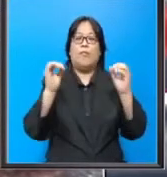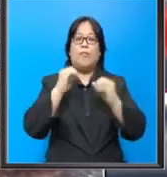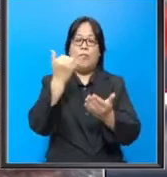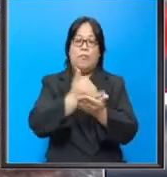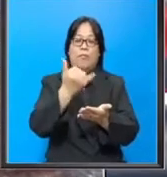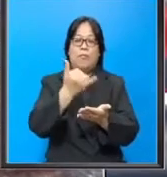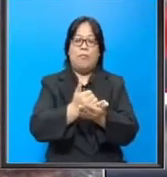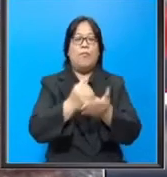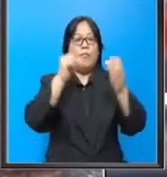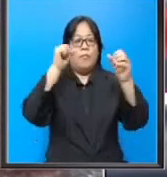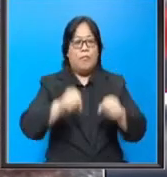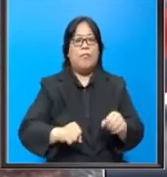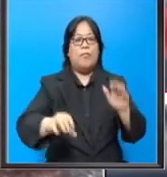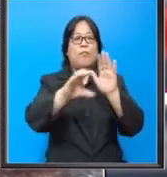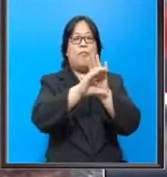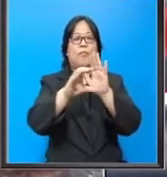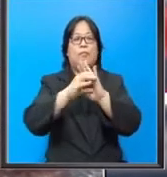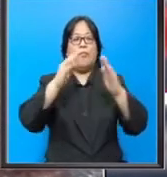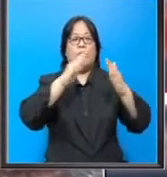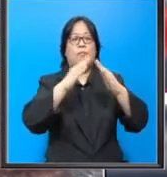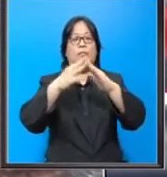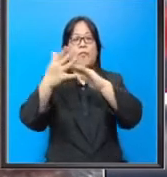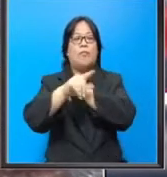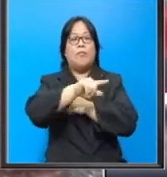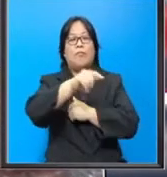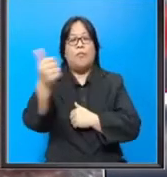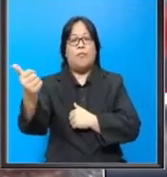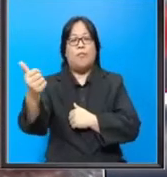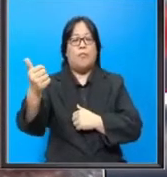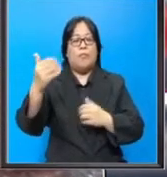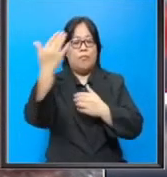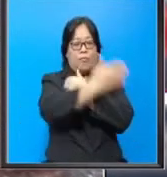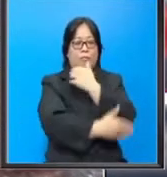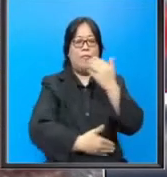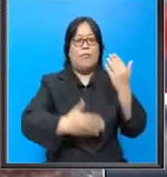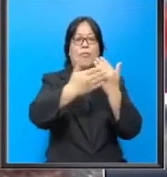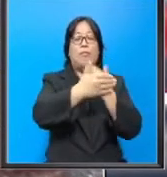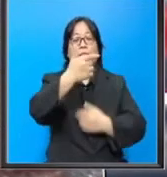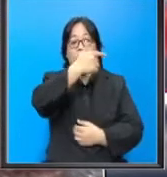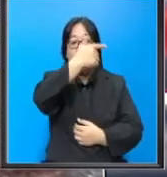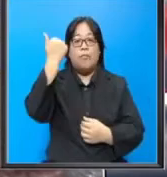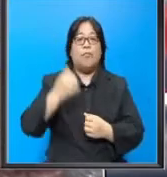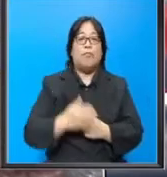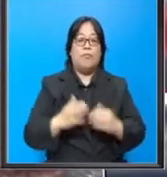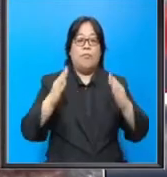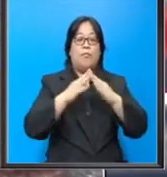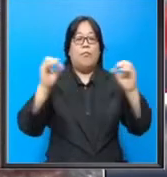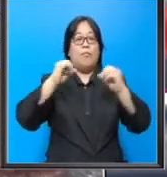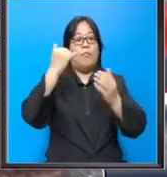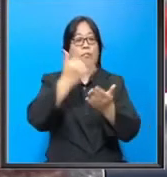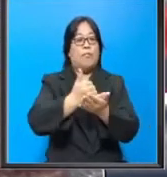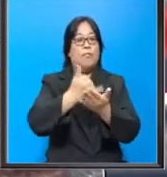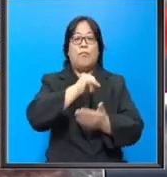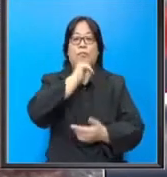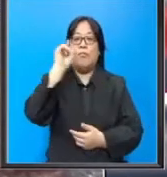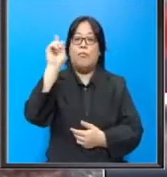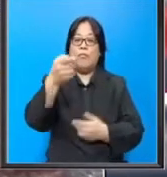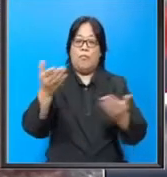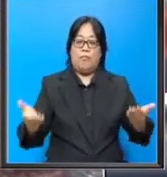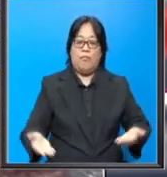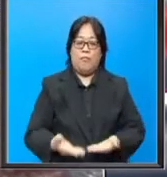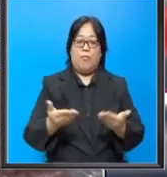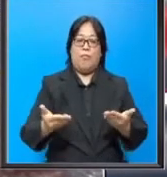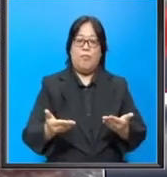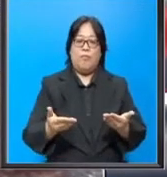dapat dicontohi oleh bandar-bandar lain diseluruh negara karena gelandang Ini bukan saja berada di